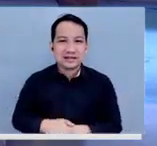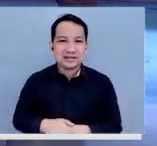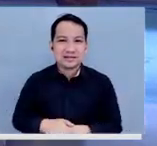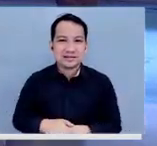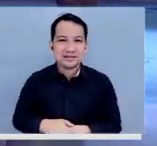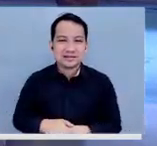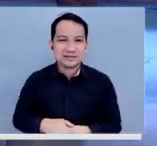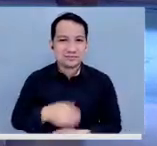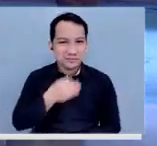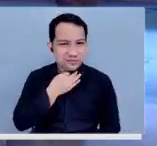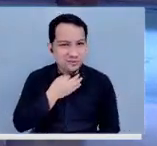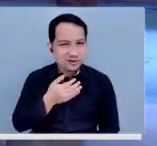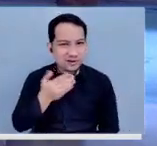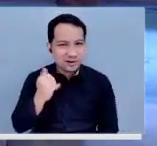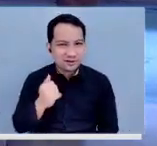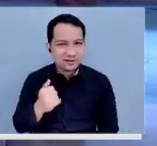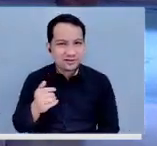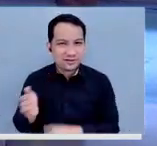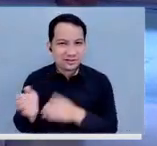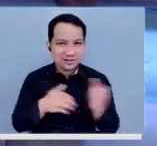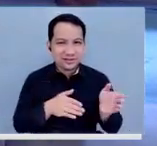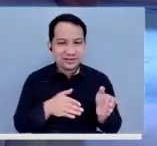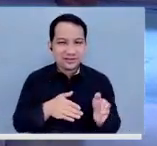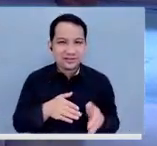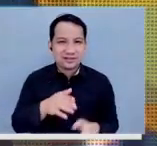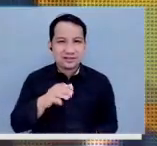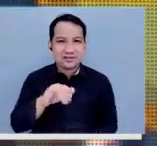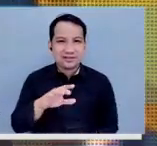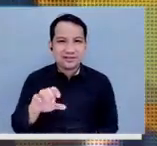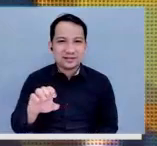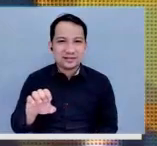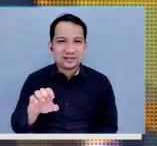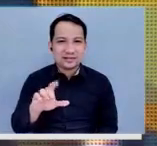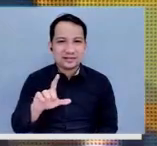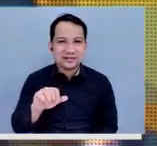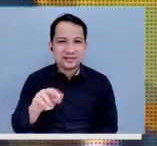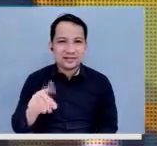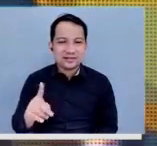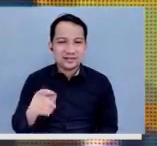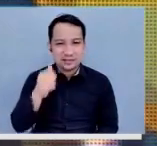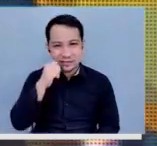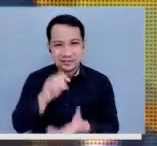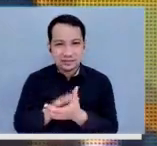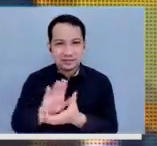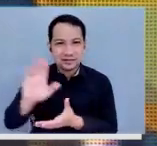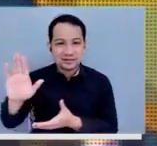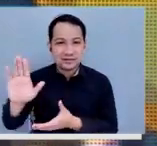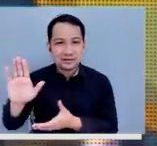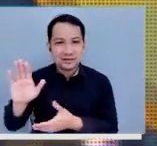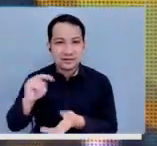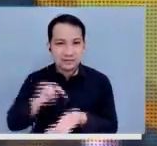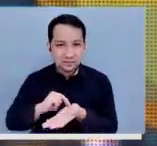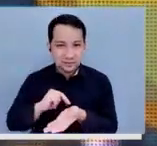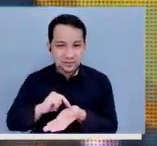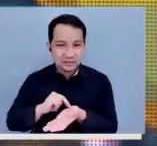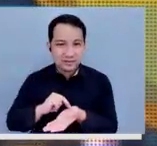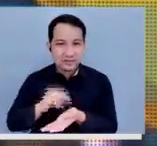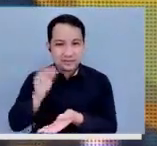kami, paano ka naman napadpad dun sa Iceland? Yes, kasi po yung wife ko working there as a nurse. Wow. As Filipina? Yes